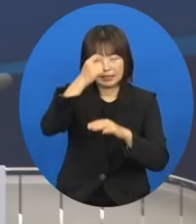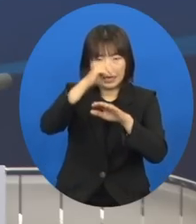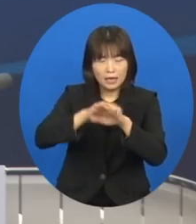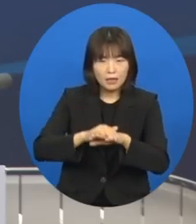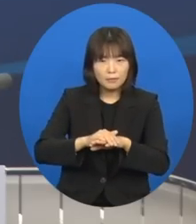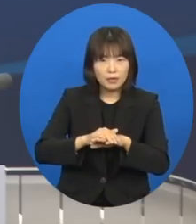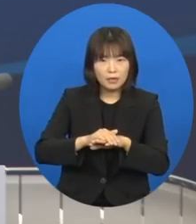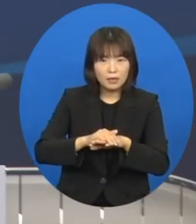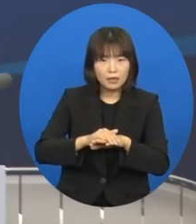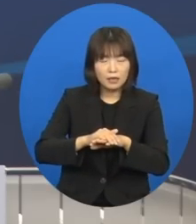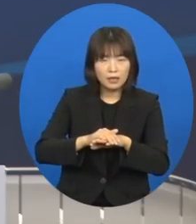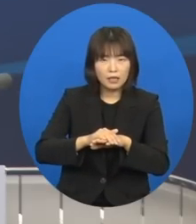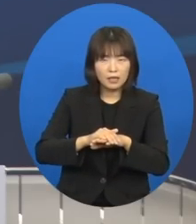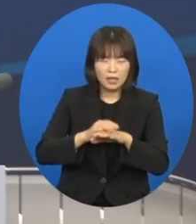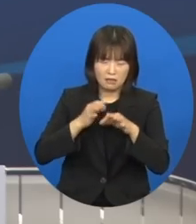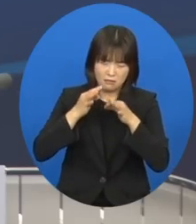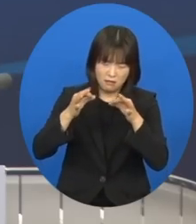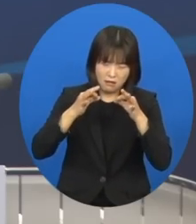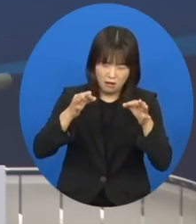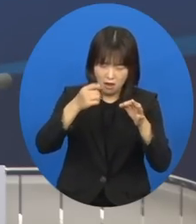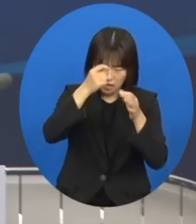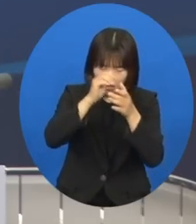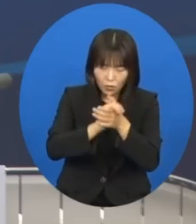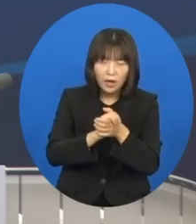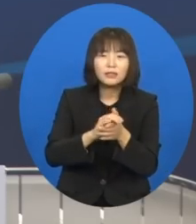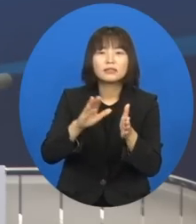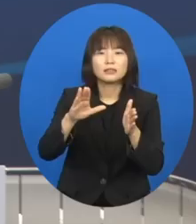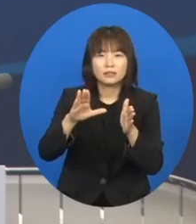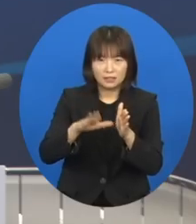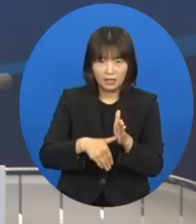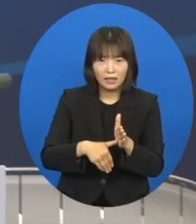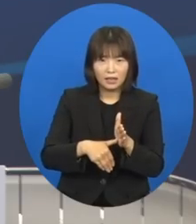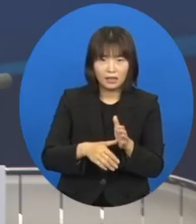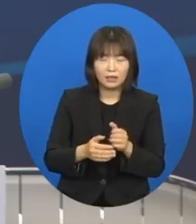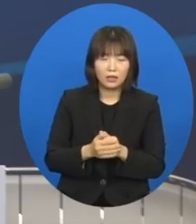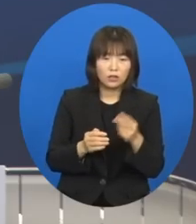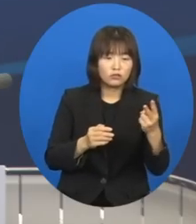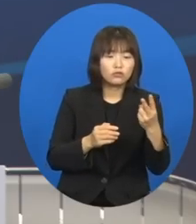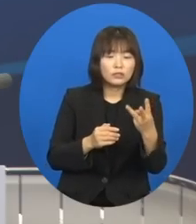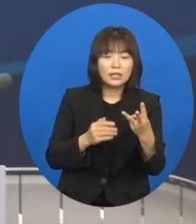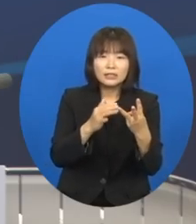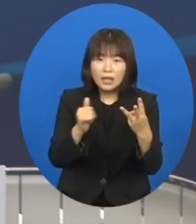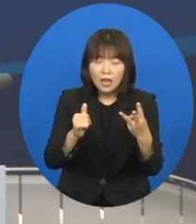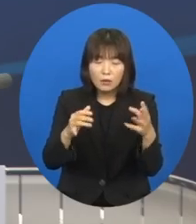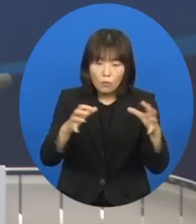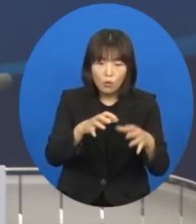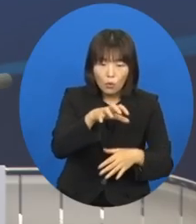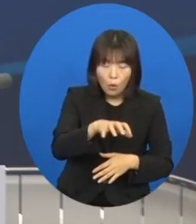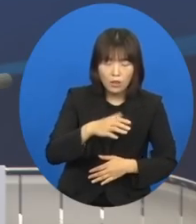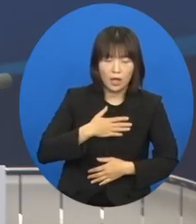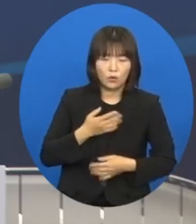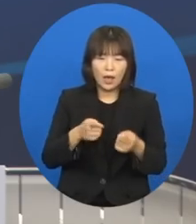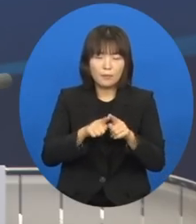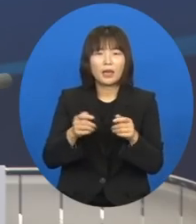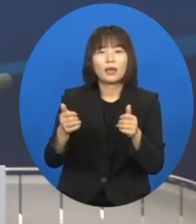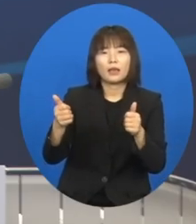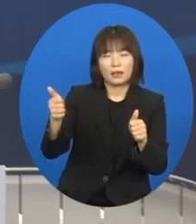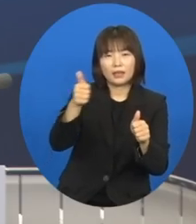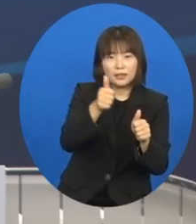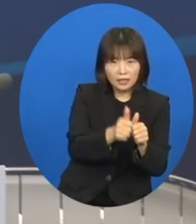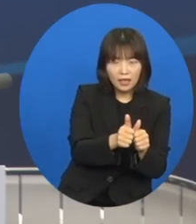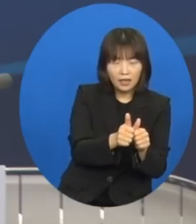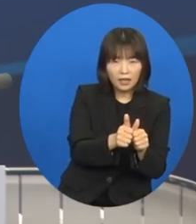통성기도 시간. 여러분, 이 두세 사람이 모인 곳엔 나도 그들 중에 있다. 있다라고 하셨습니다. 오늘 이 자리에 지금 하나님의